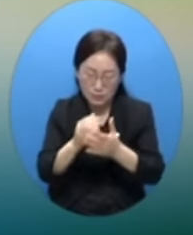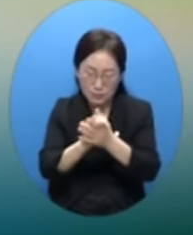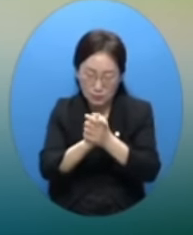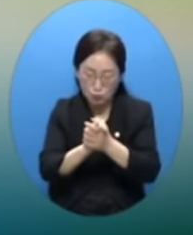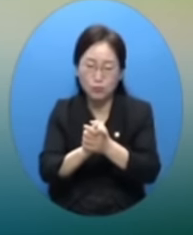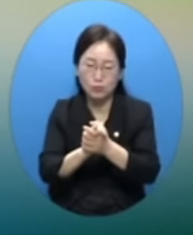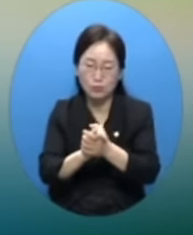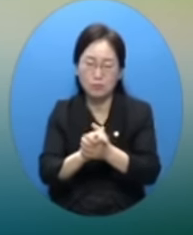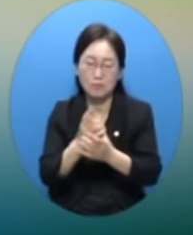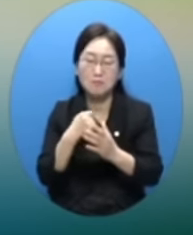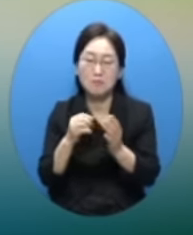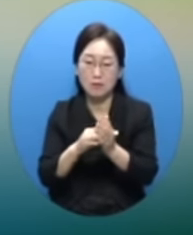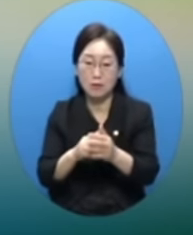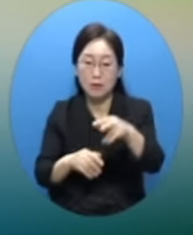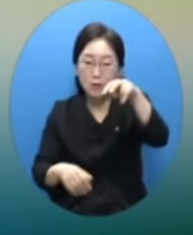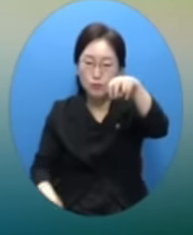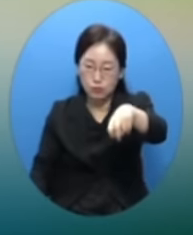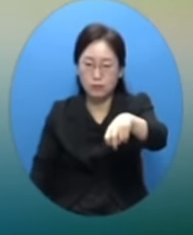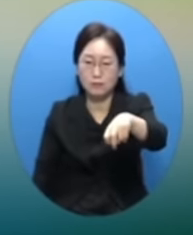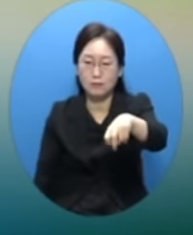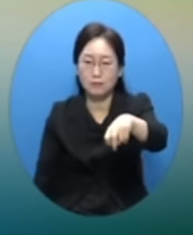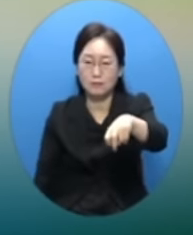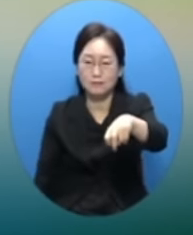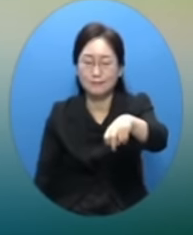했습니다. 무릎을 꿇습니다.